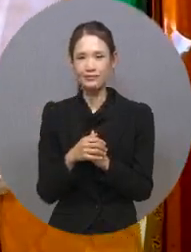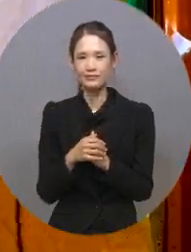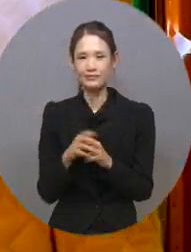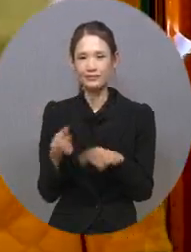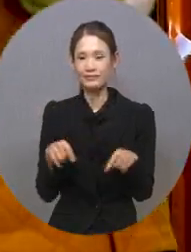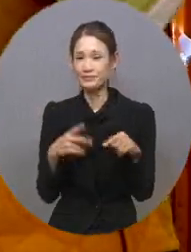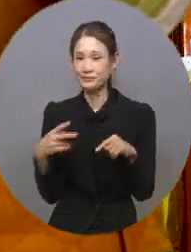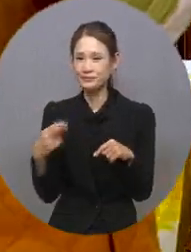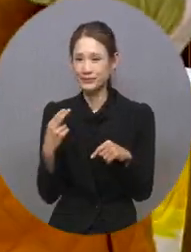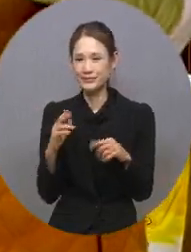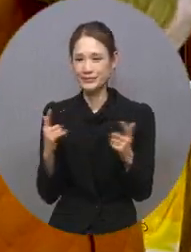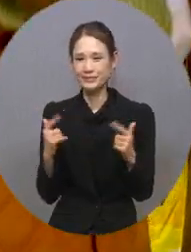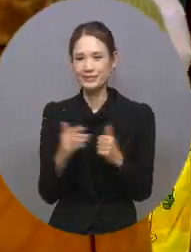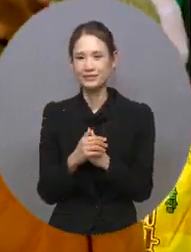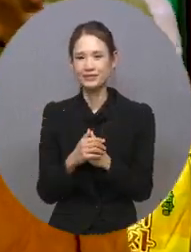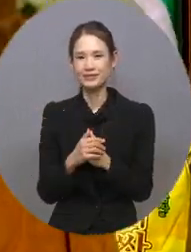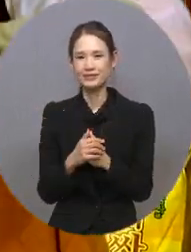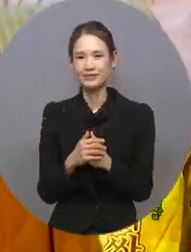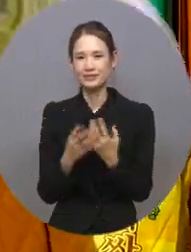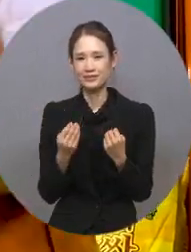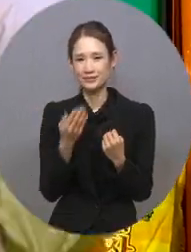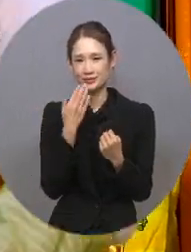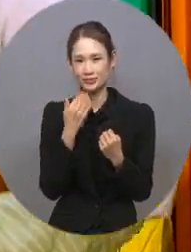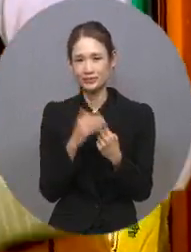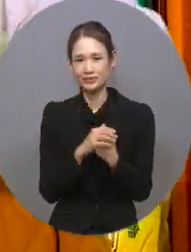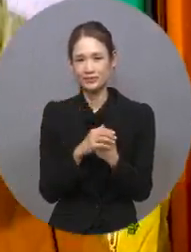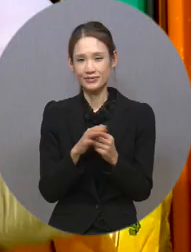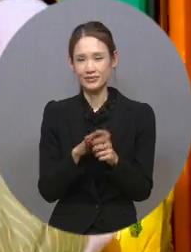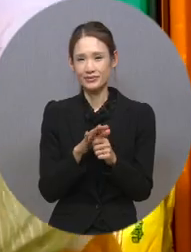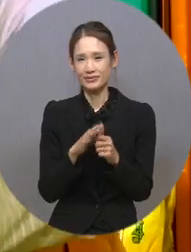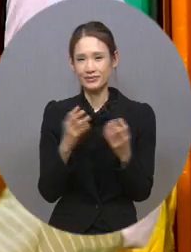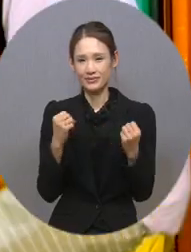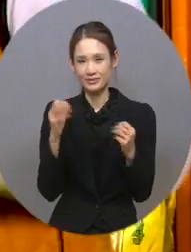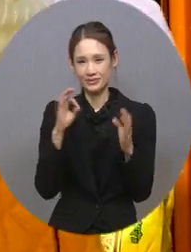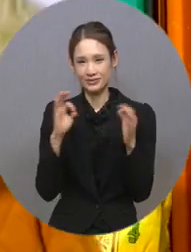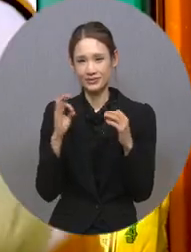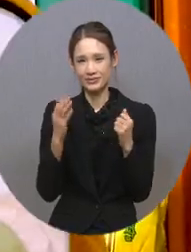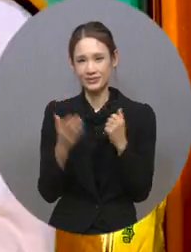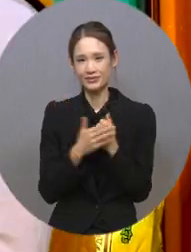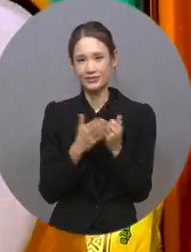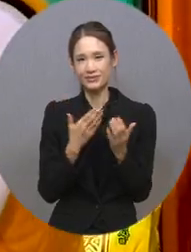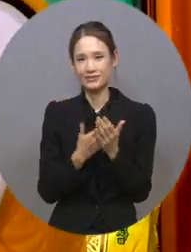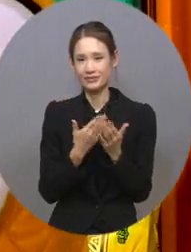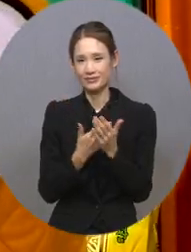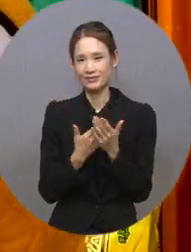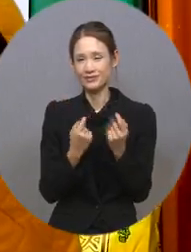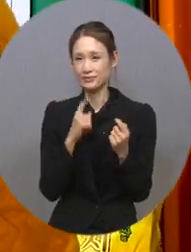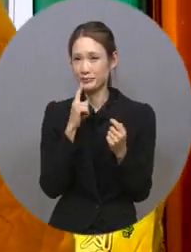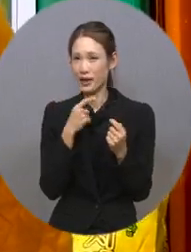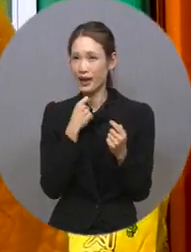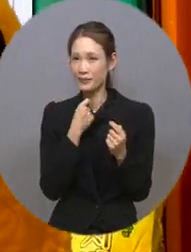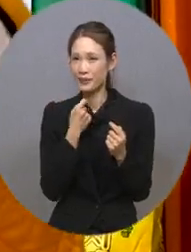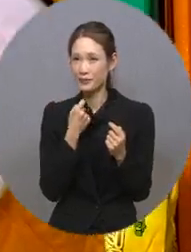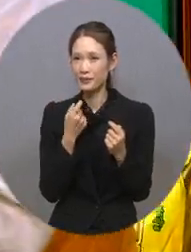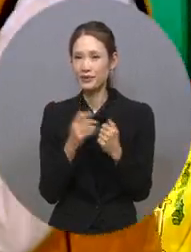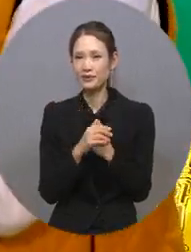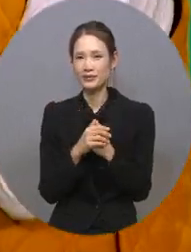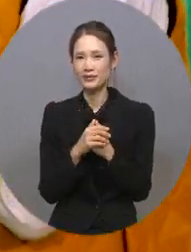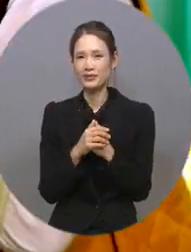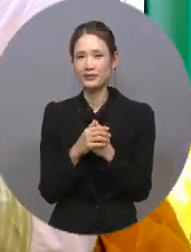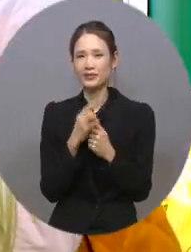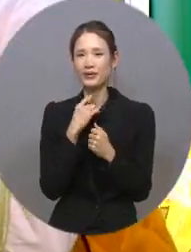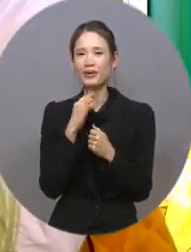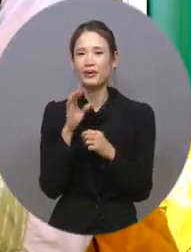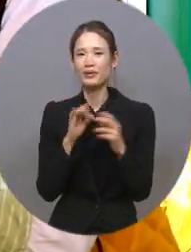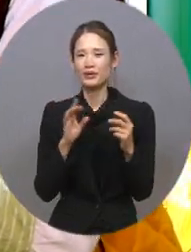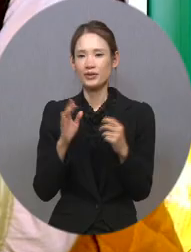거 아니요? 우리 다 알잖아요. 많이 뭐 사랑해달라, 많이 찾아달라, 많이 구매해달라 이런 말씀을 하고 싶었던 것 같은데 예, 예. 목이